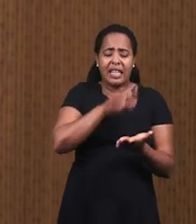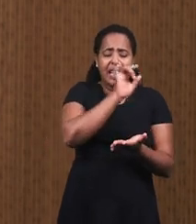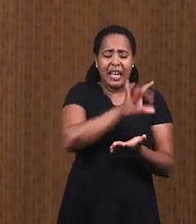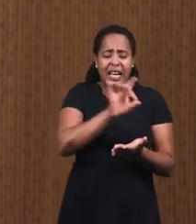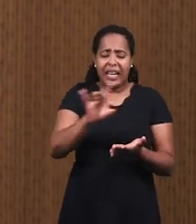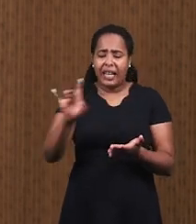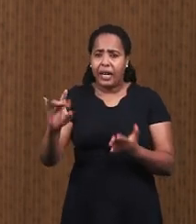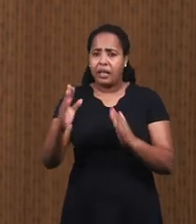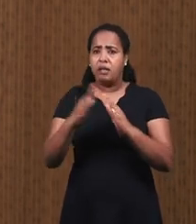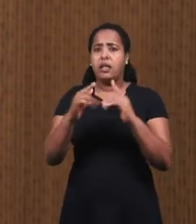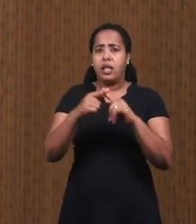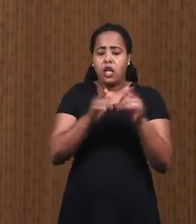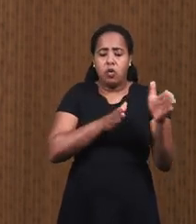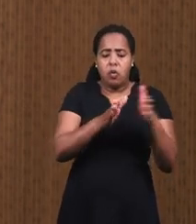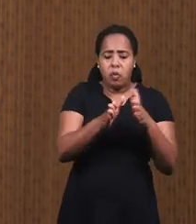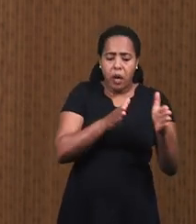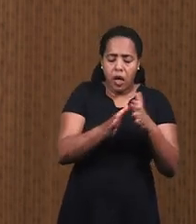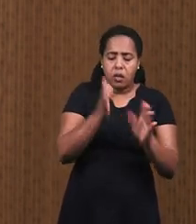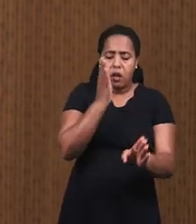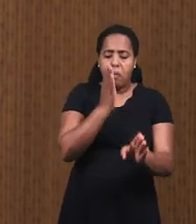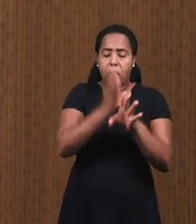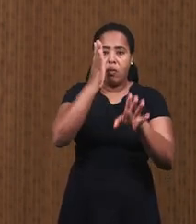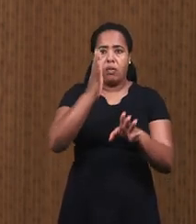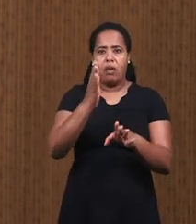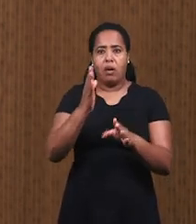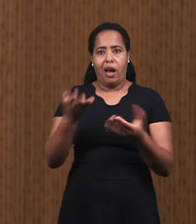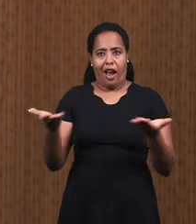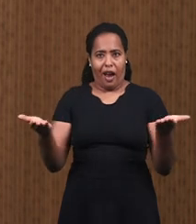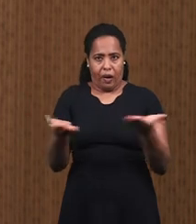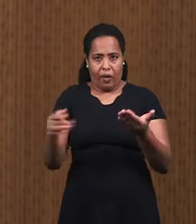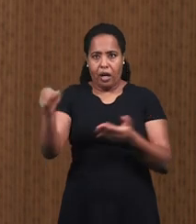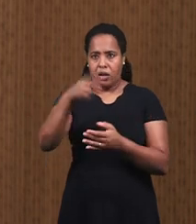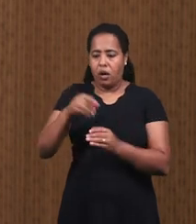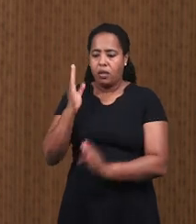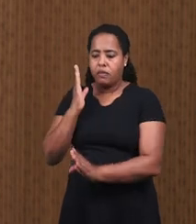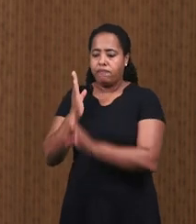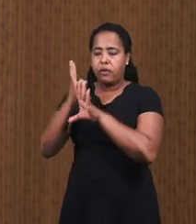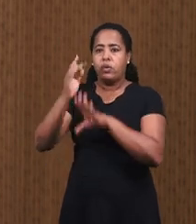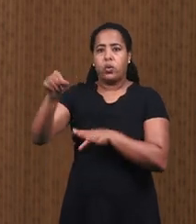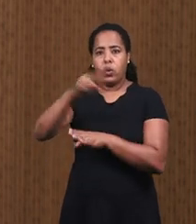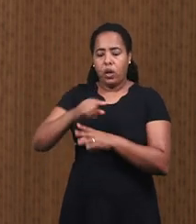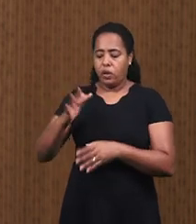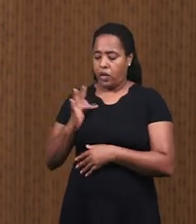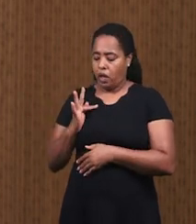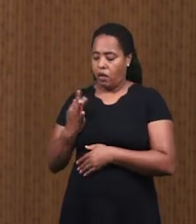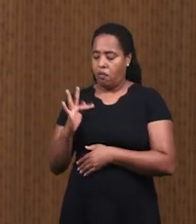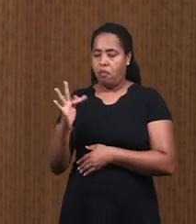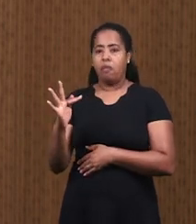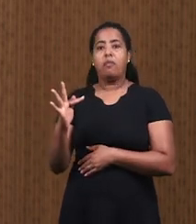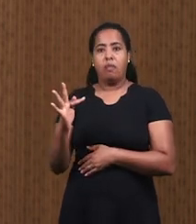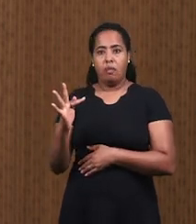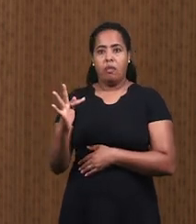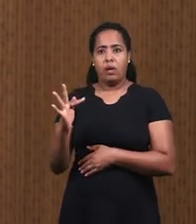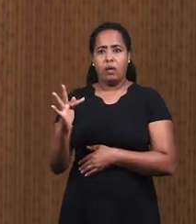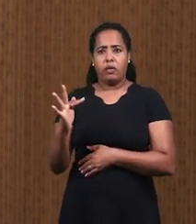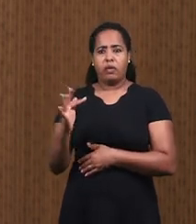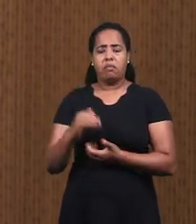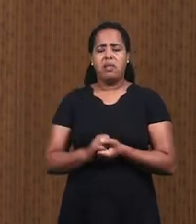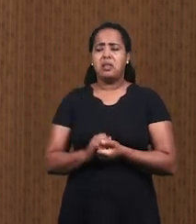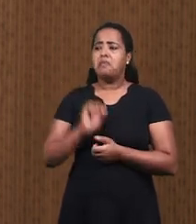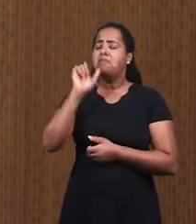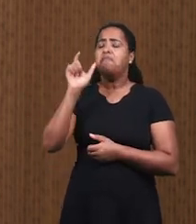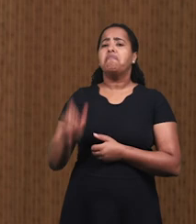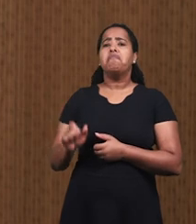période, chaque Église a identifié son temps. Et nous avons identifié le nôtre. Le nôtre, c'est le bientôt, c'est dans la parole.